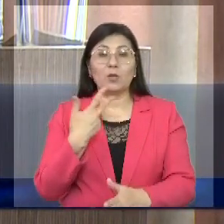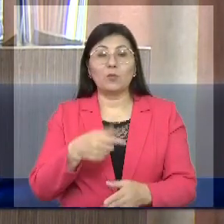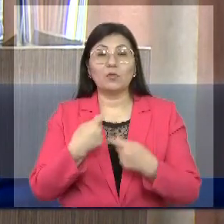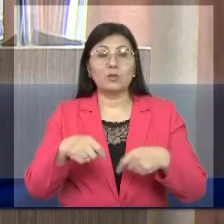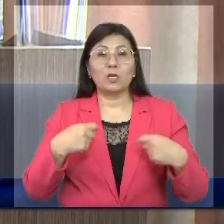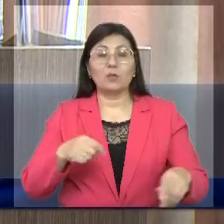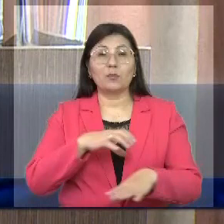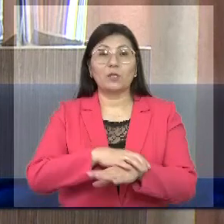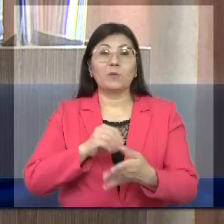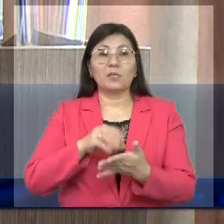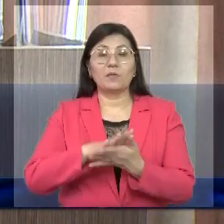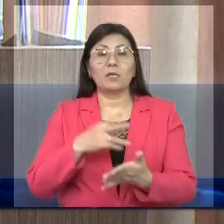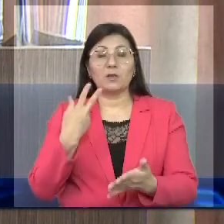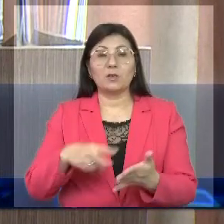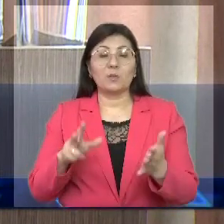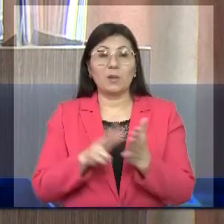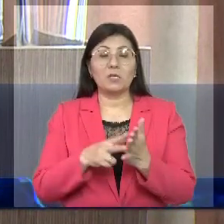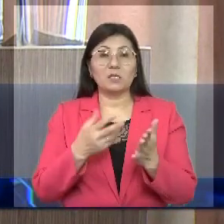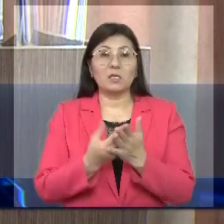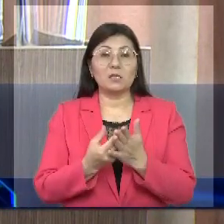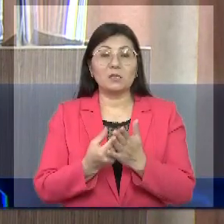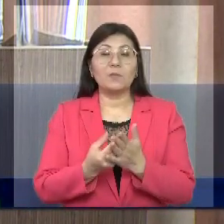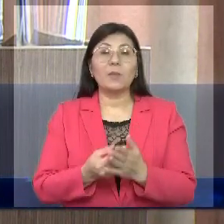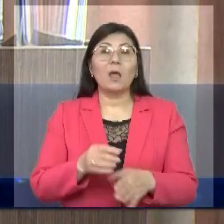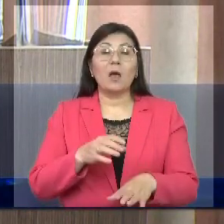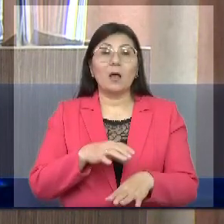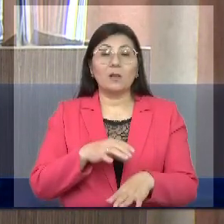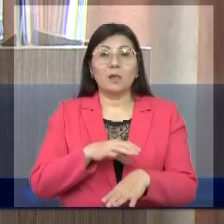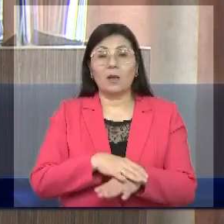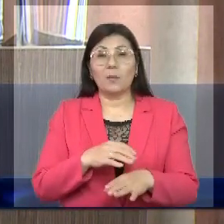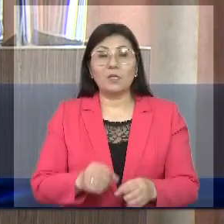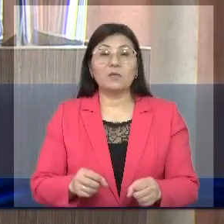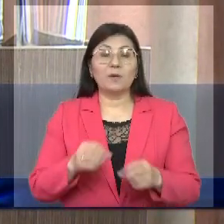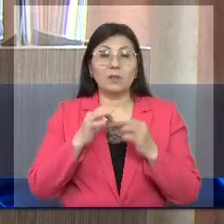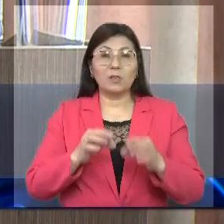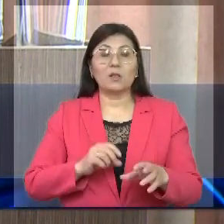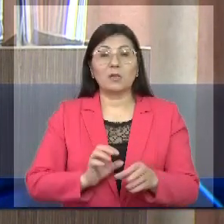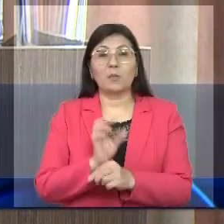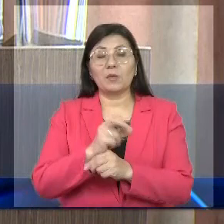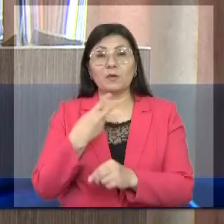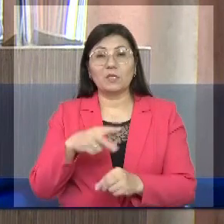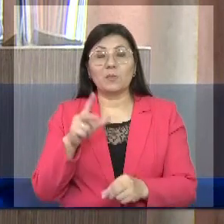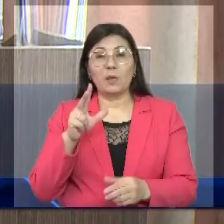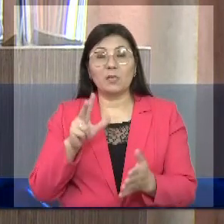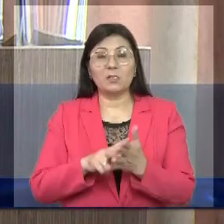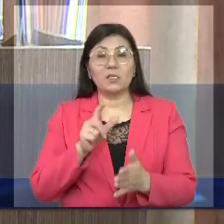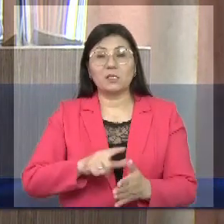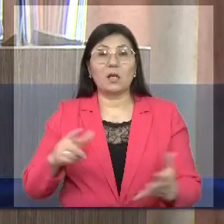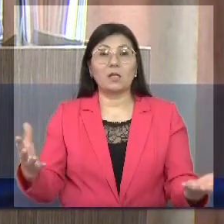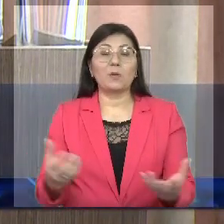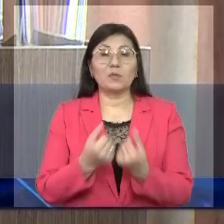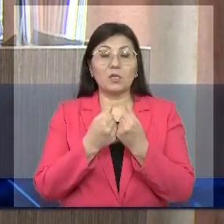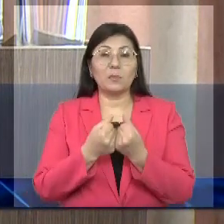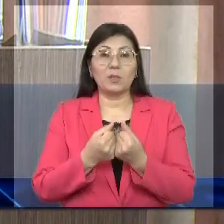тіркелді. Барлығы 28 қылмыстық іс сотқа жіберіліп, 28 адам ұсталды. Заңсыз айналымнан 7 келіден астам синтетикалық